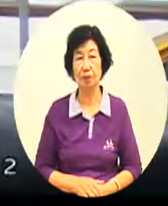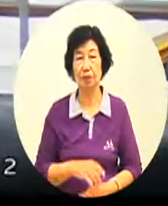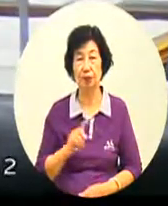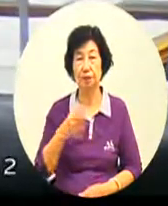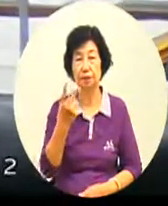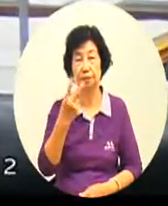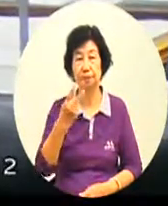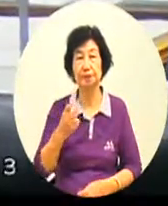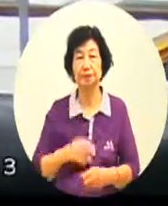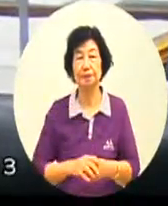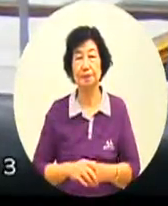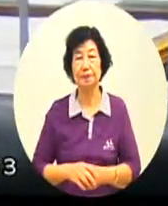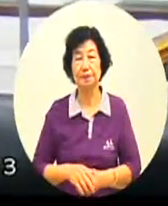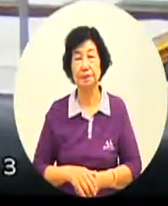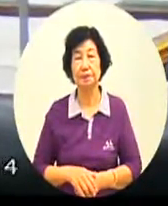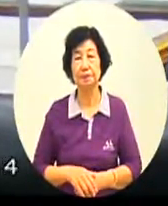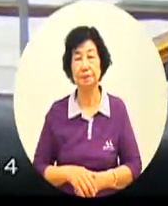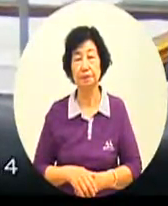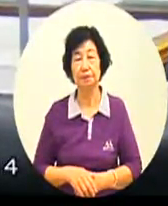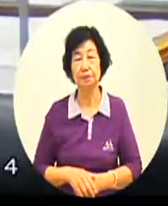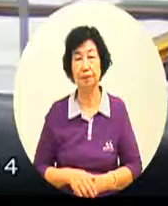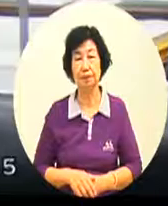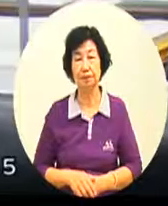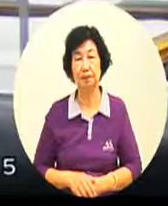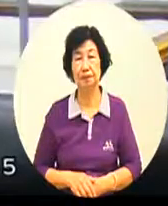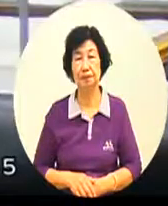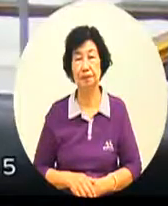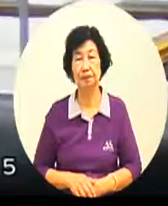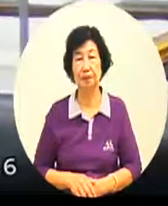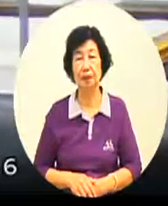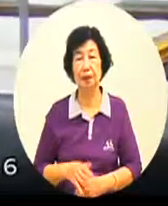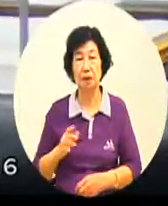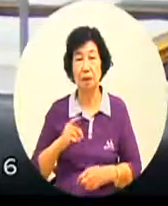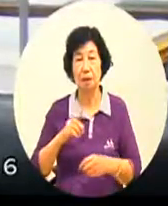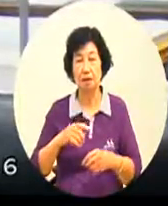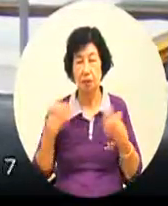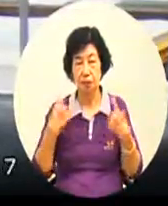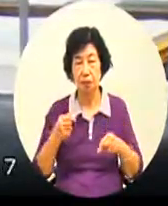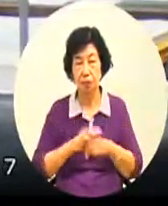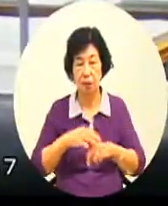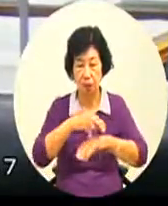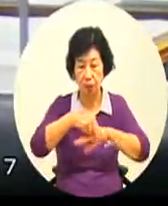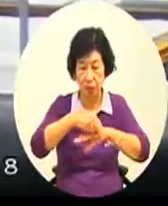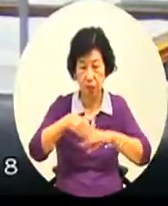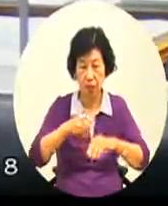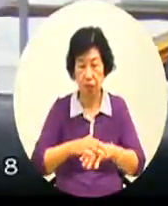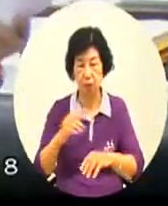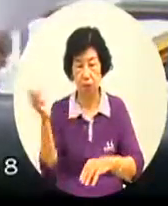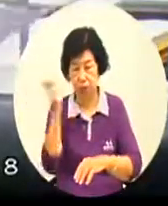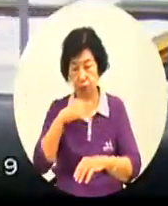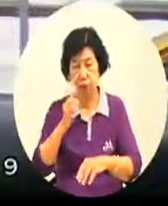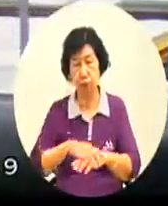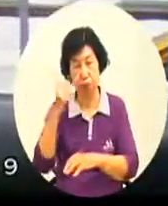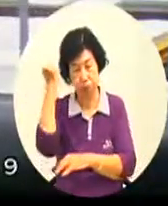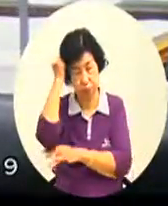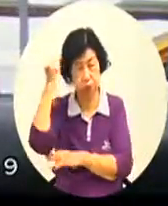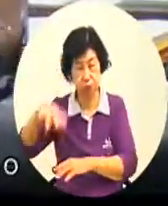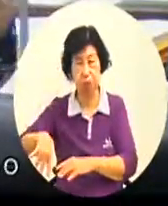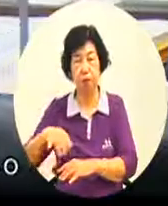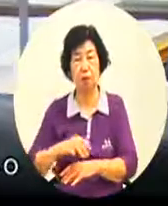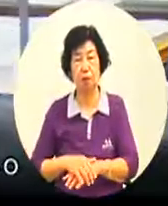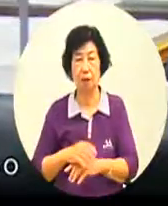的这一些原有的这些规定，说怎么样怎么样怎么样，所以他不可以在这里。那你再回头去比较